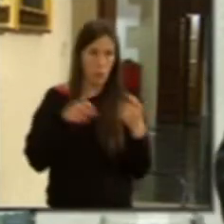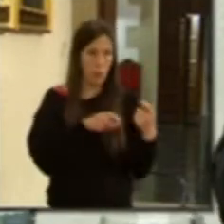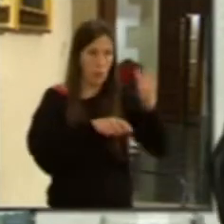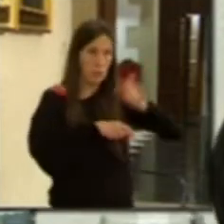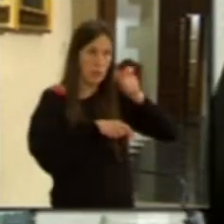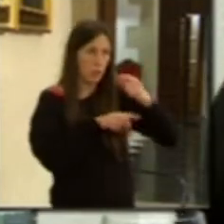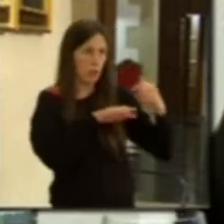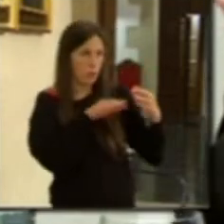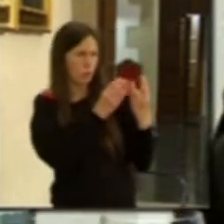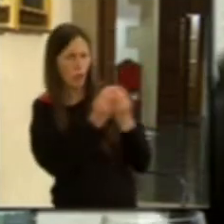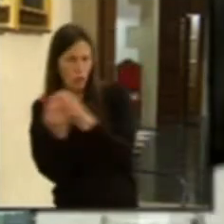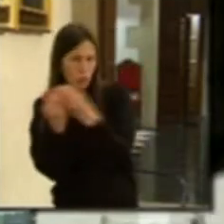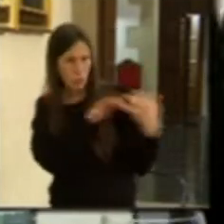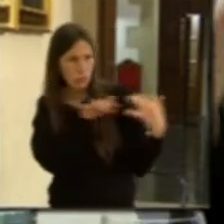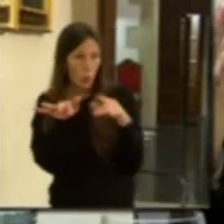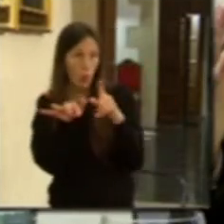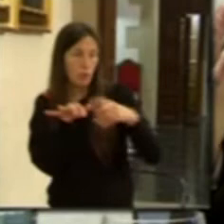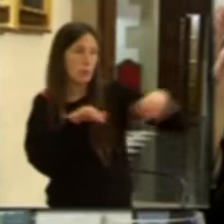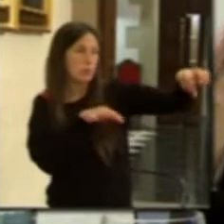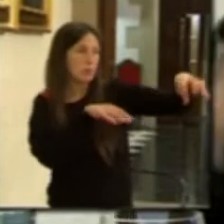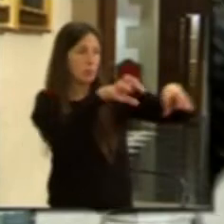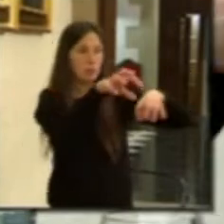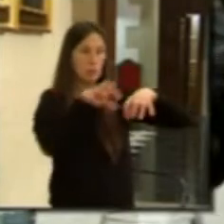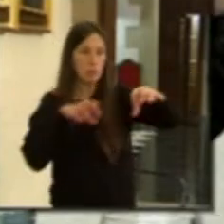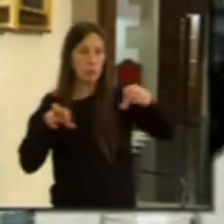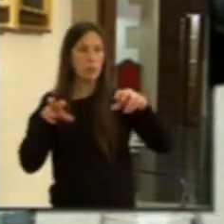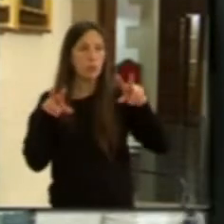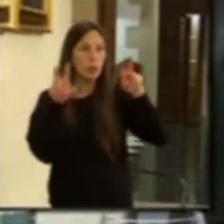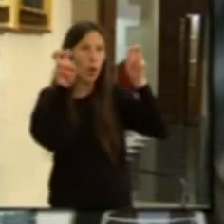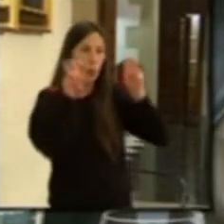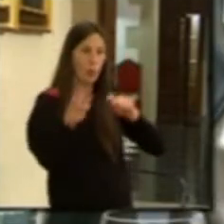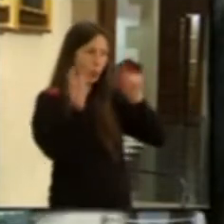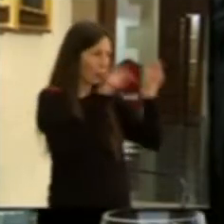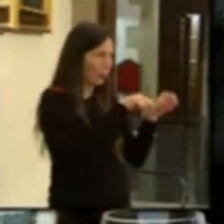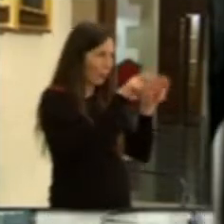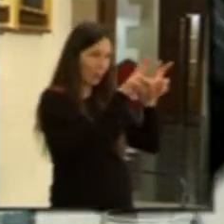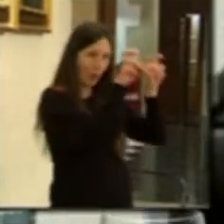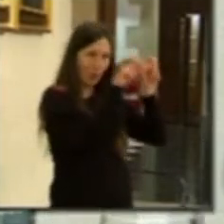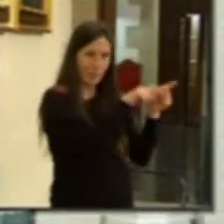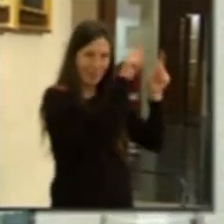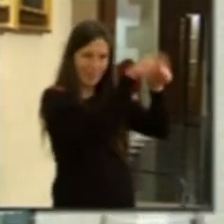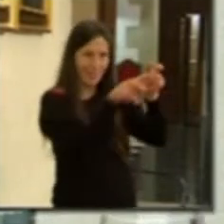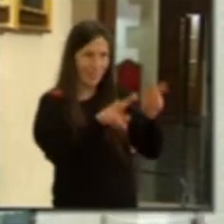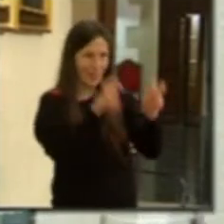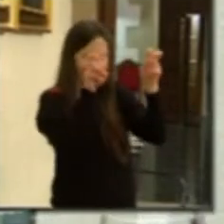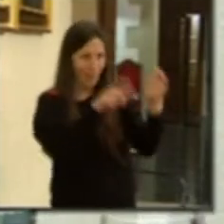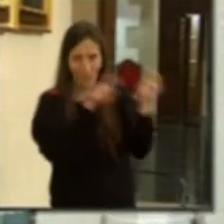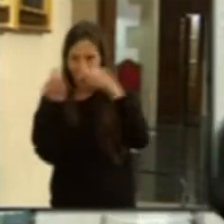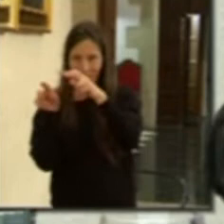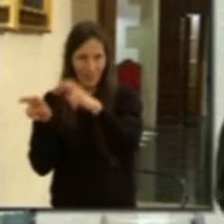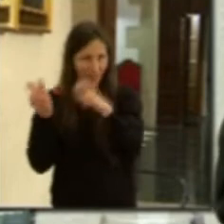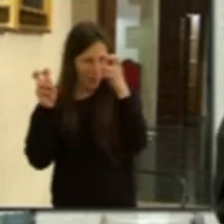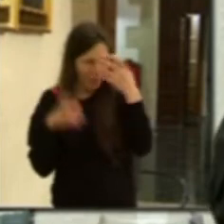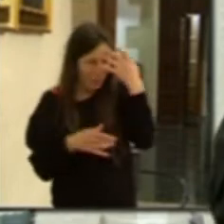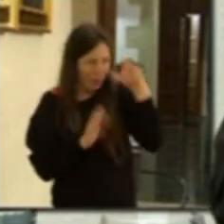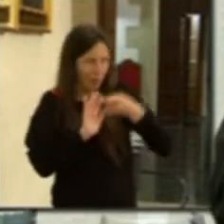hem redescobert una casa de pagès que potser no hauríem fet, perquè els nens haurien anat a veure els porquets i ja està, i ara els hi hem muntat una atracció.